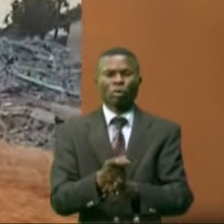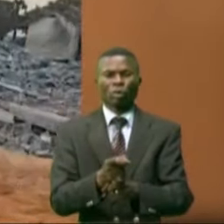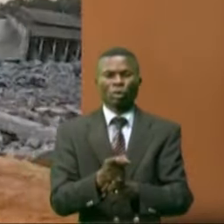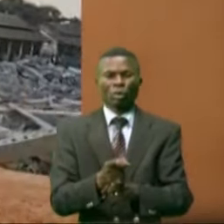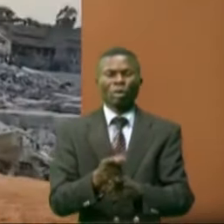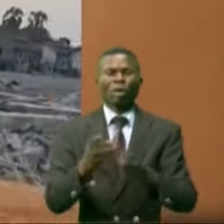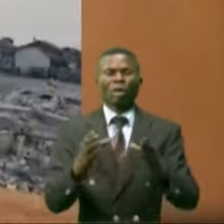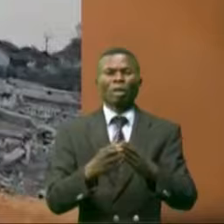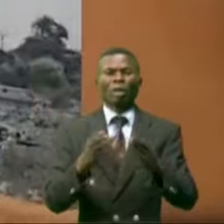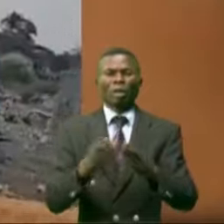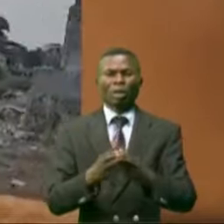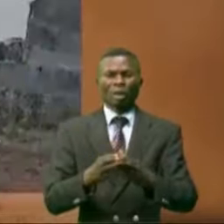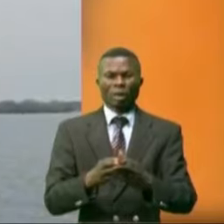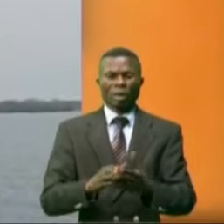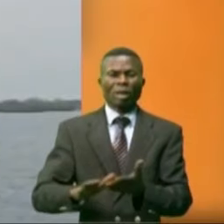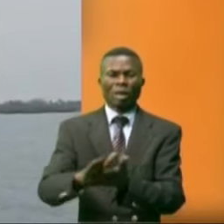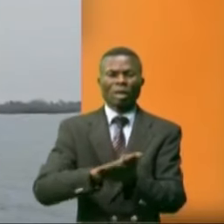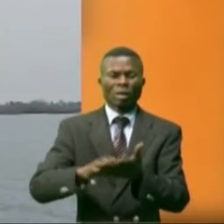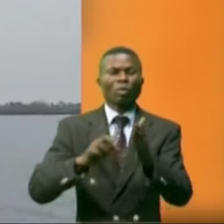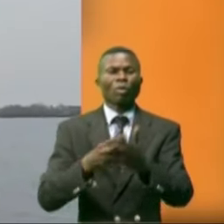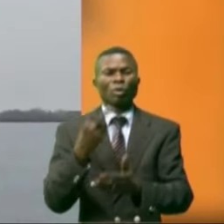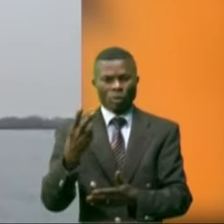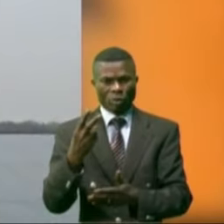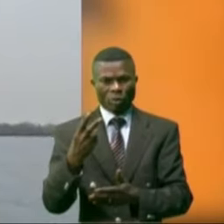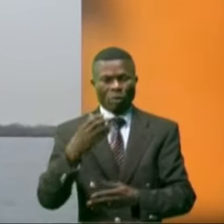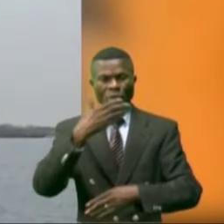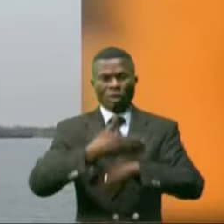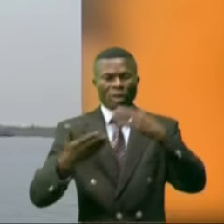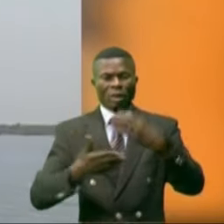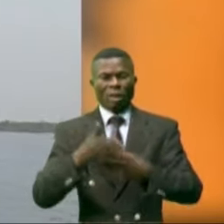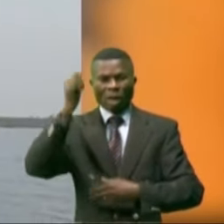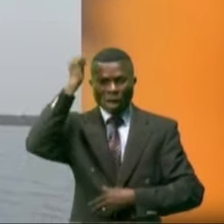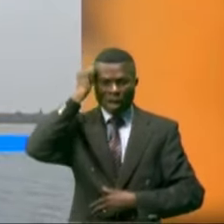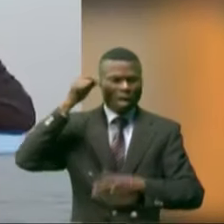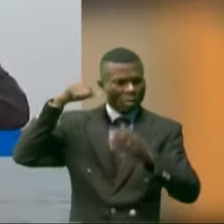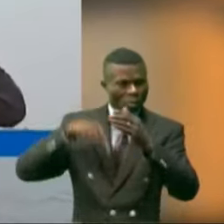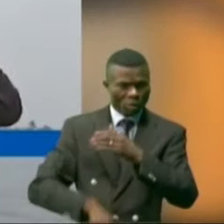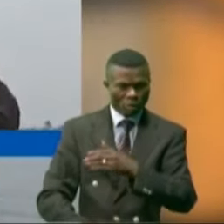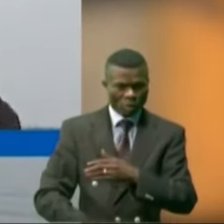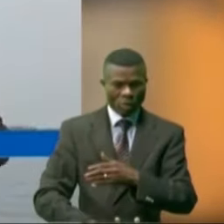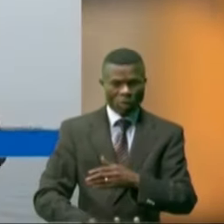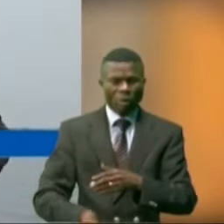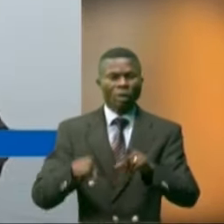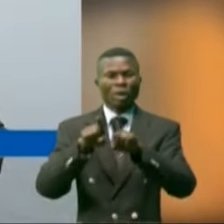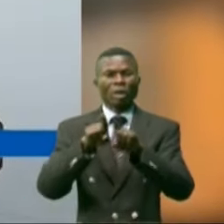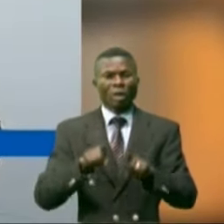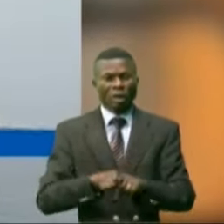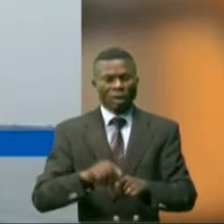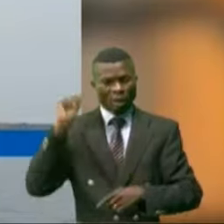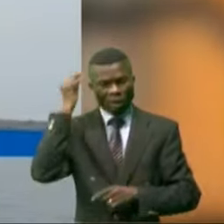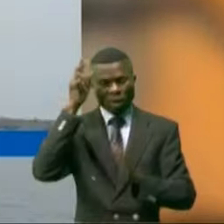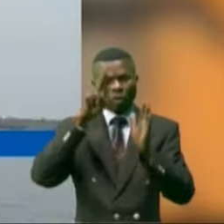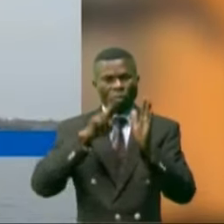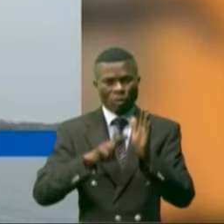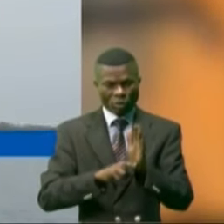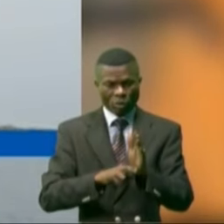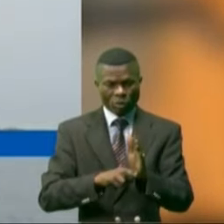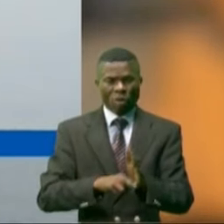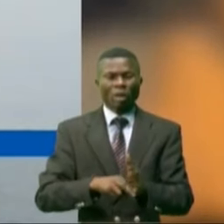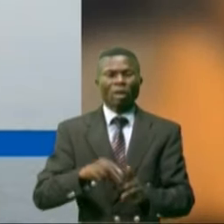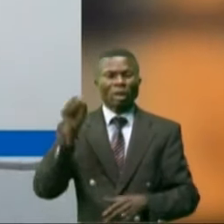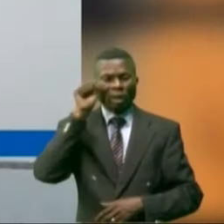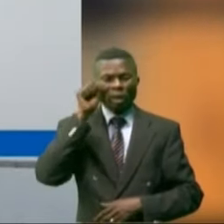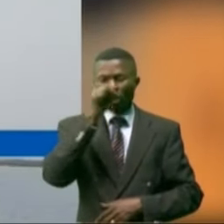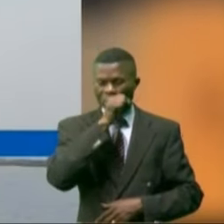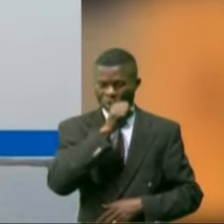avec double natte. La construction du port en eau profonde évolue. Le gouvernement Samalou Kondé a